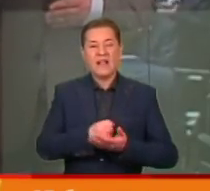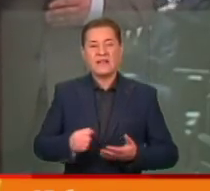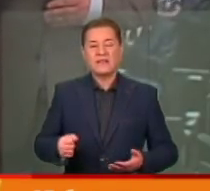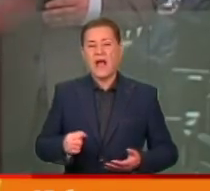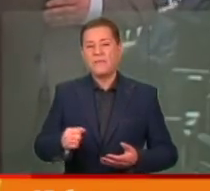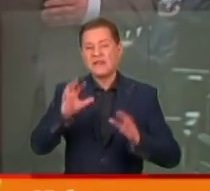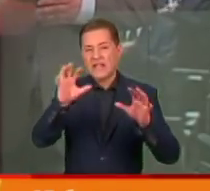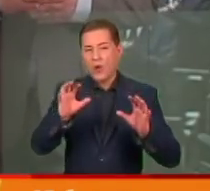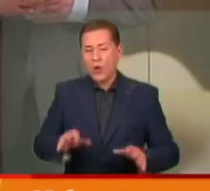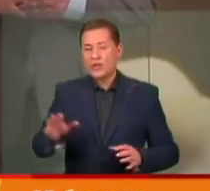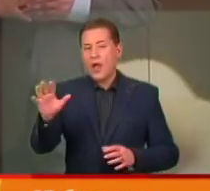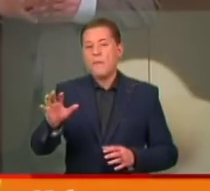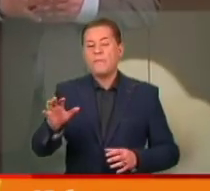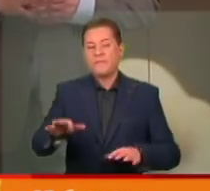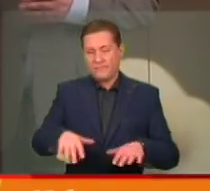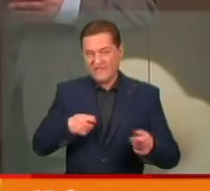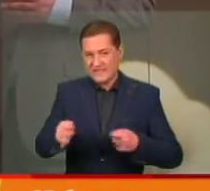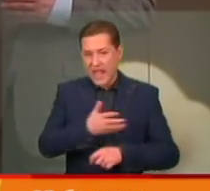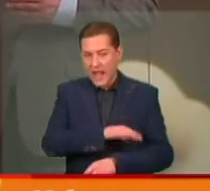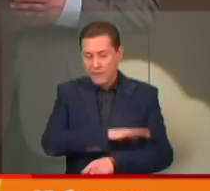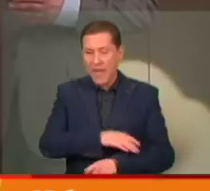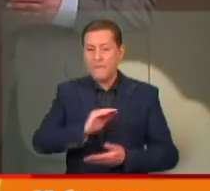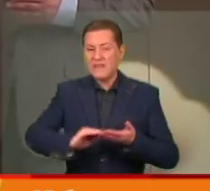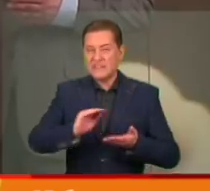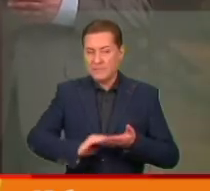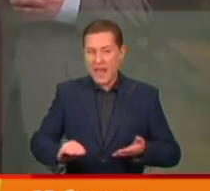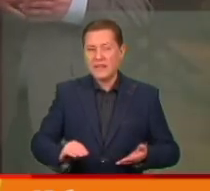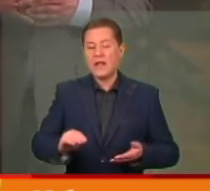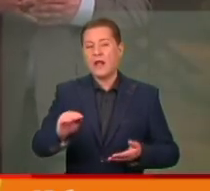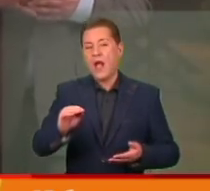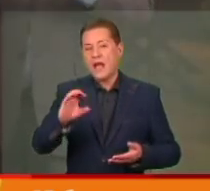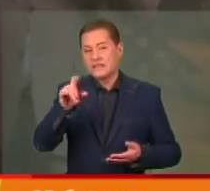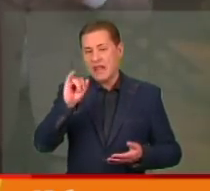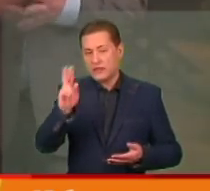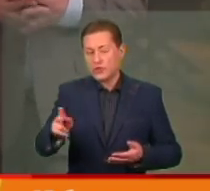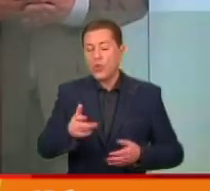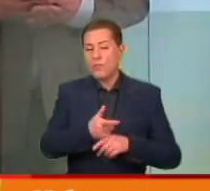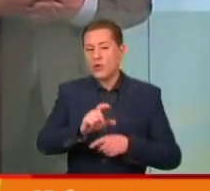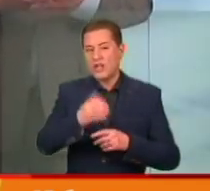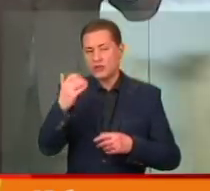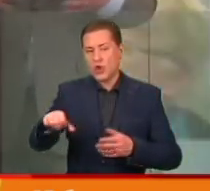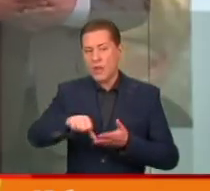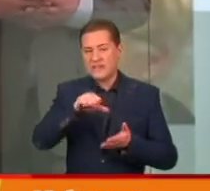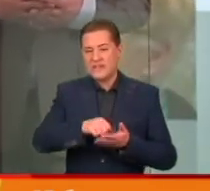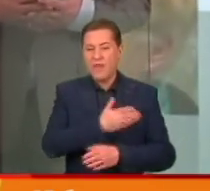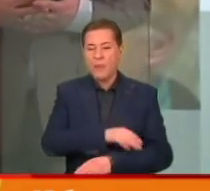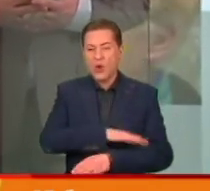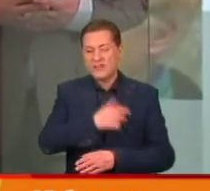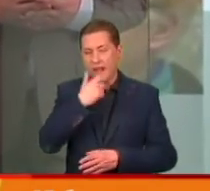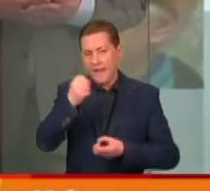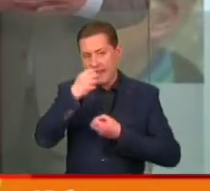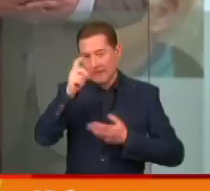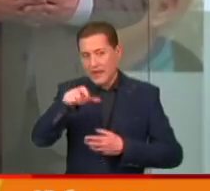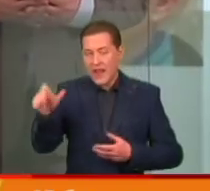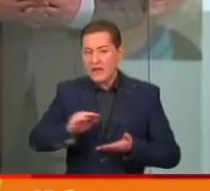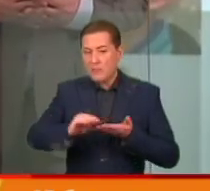про заборону бандерівської ідеології письменник Анджей Стасюк та ще понад сотня представників польської інтелігенції